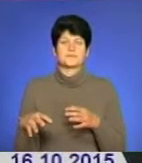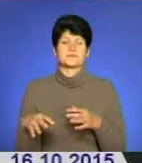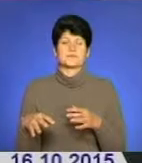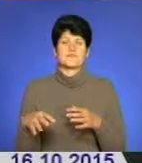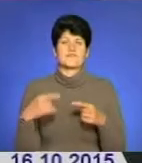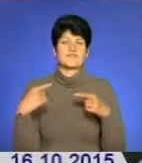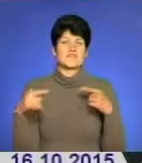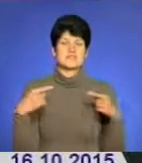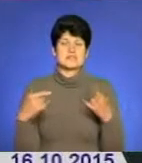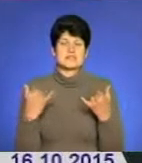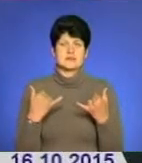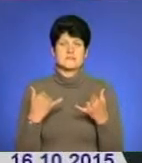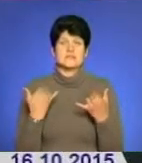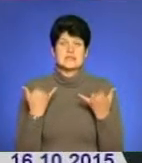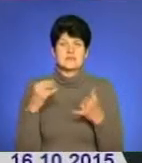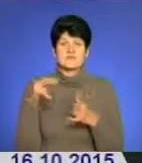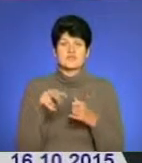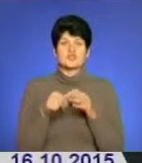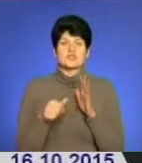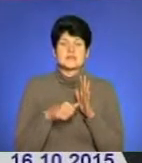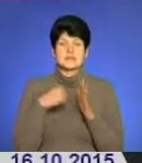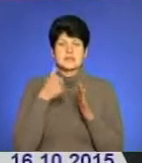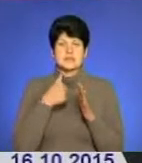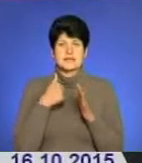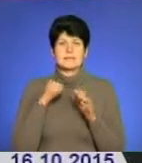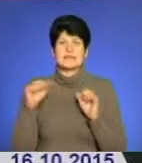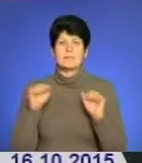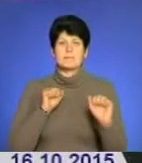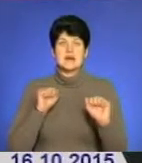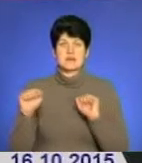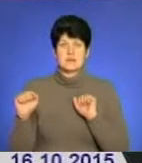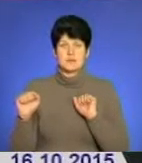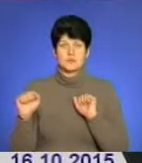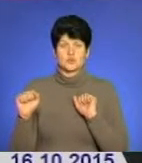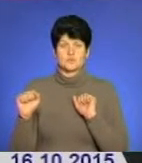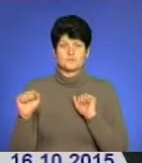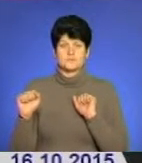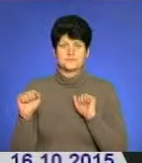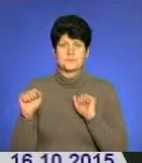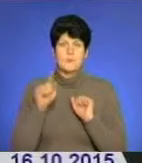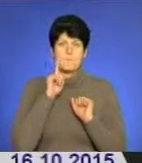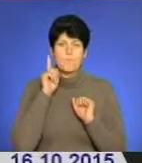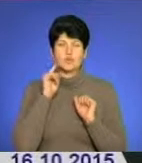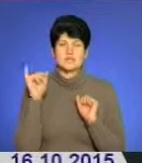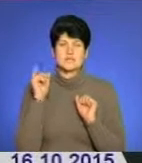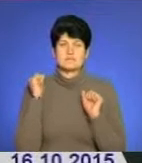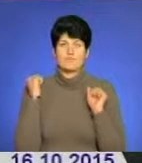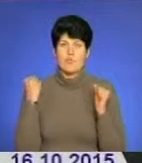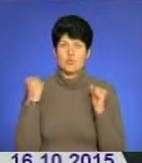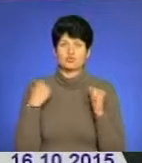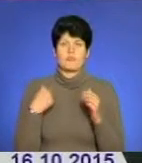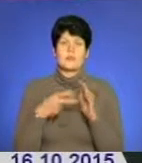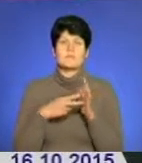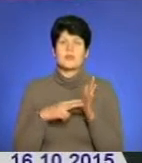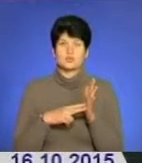в різні. Зараз на 2016 рік з департаментом молоді і спорту ми